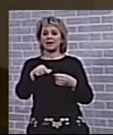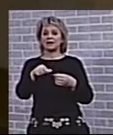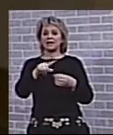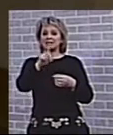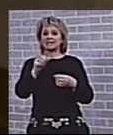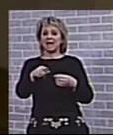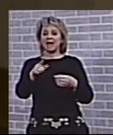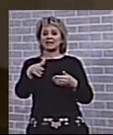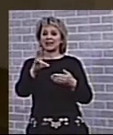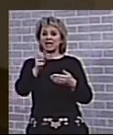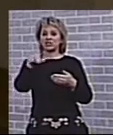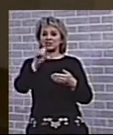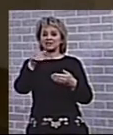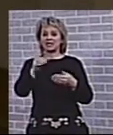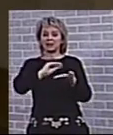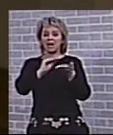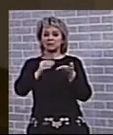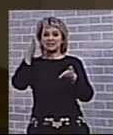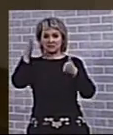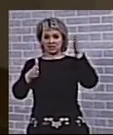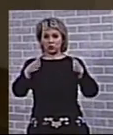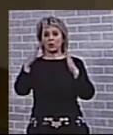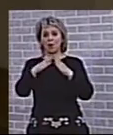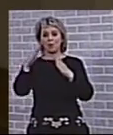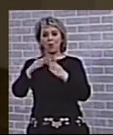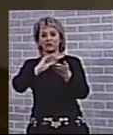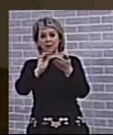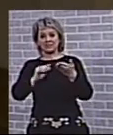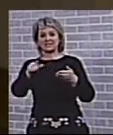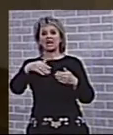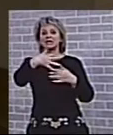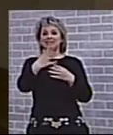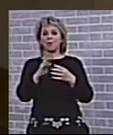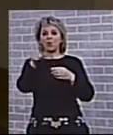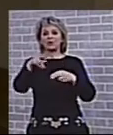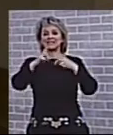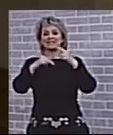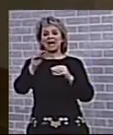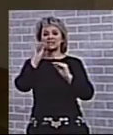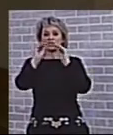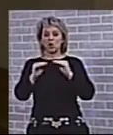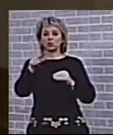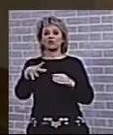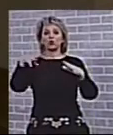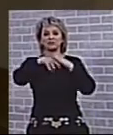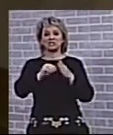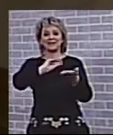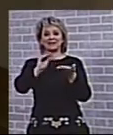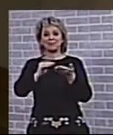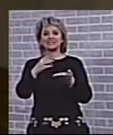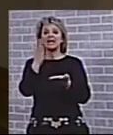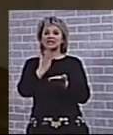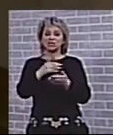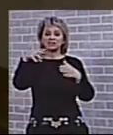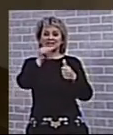за нанесение надписей на фасадах домов, заборах, зданиях, сооружениях, в том числе надписи,